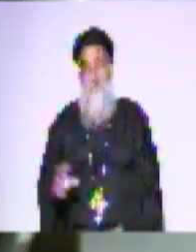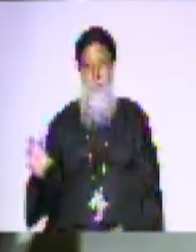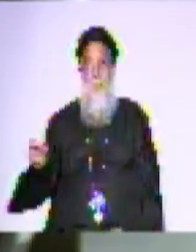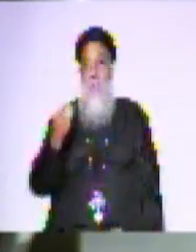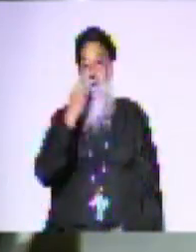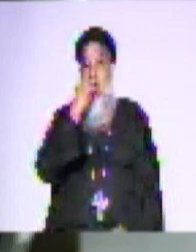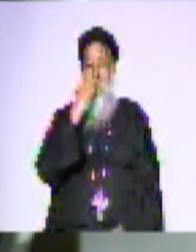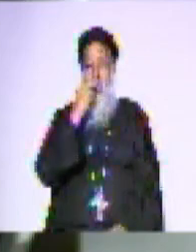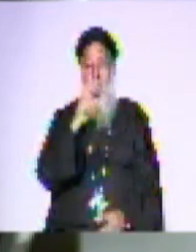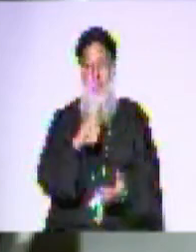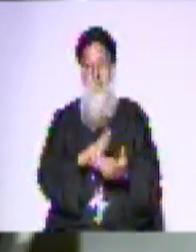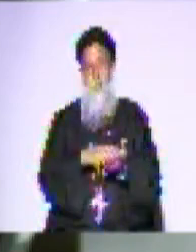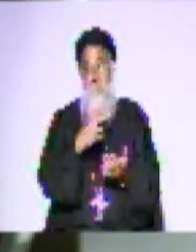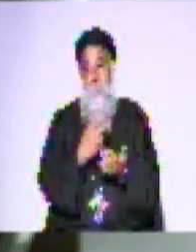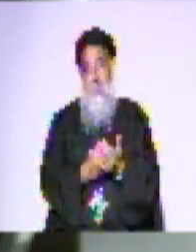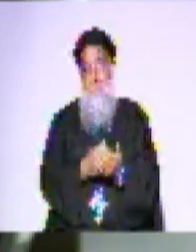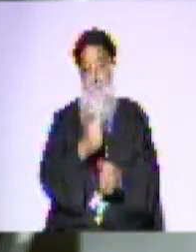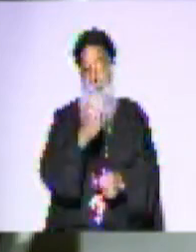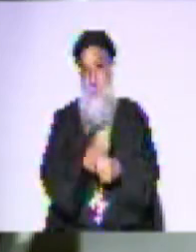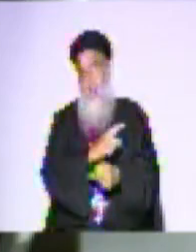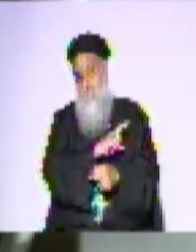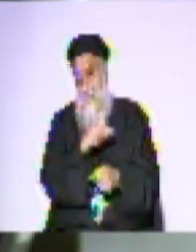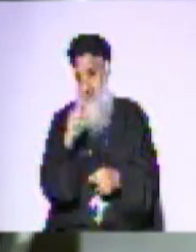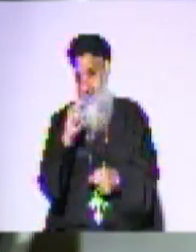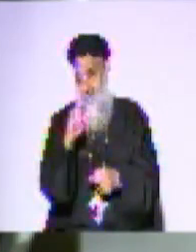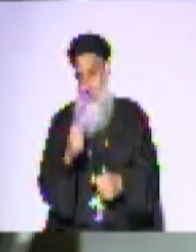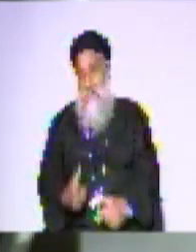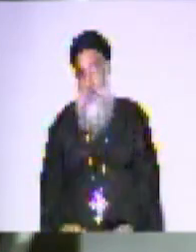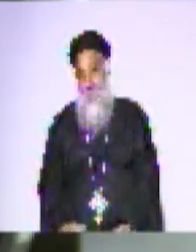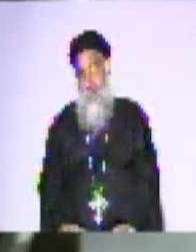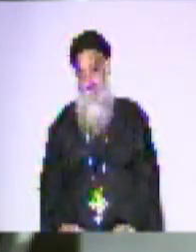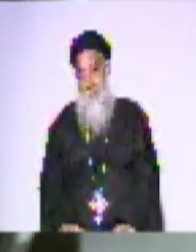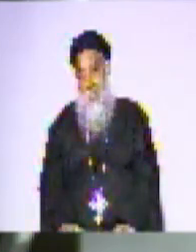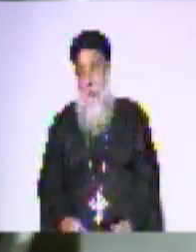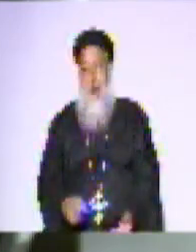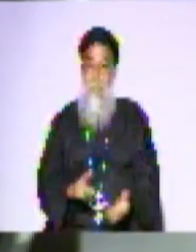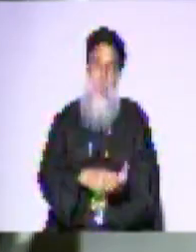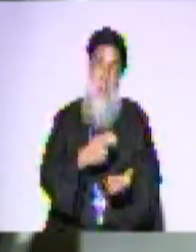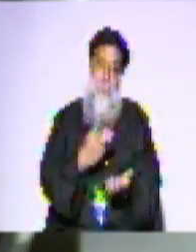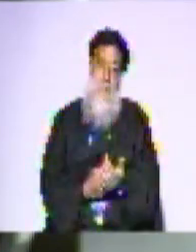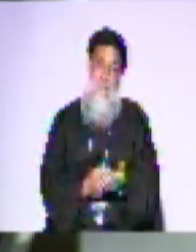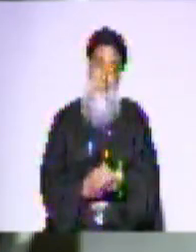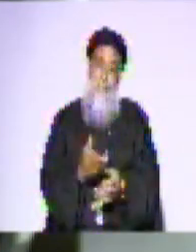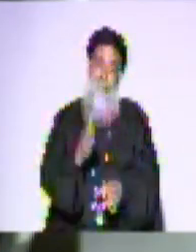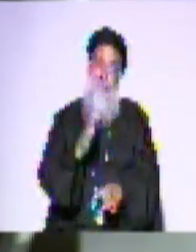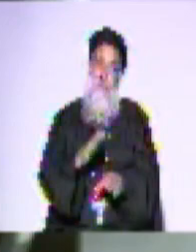هل يسقطون ولا يقومون. معقول واحد يقع وما يقومش؟